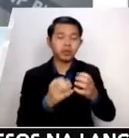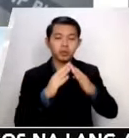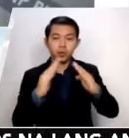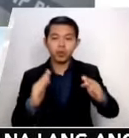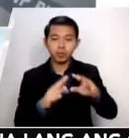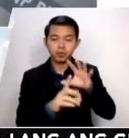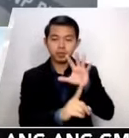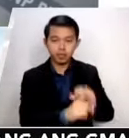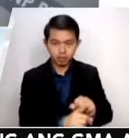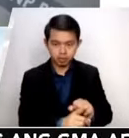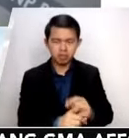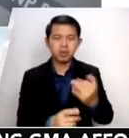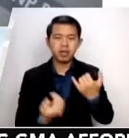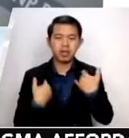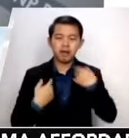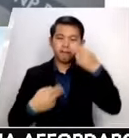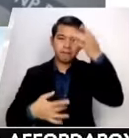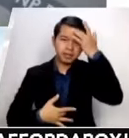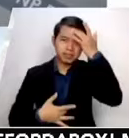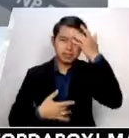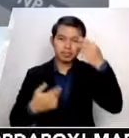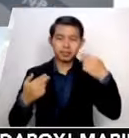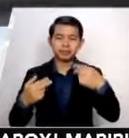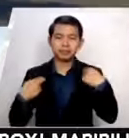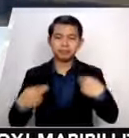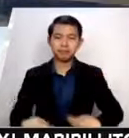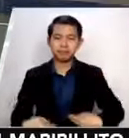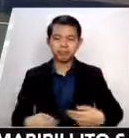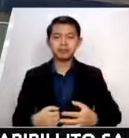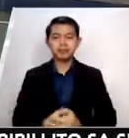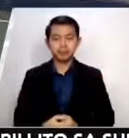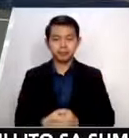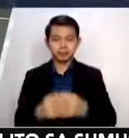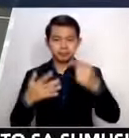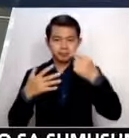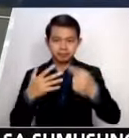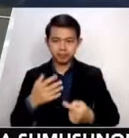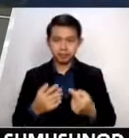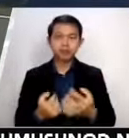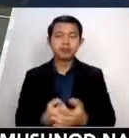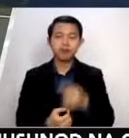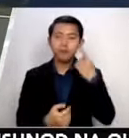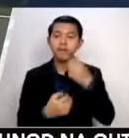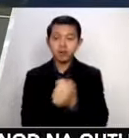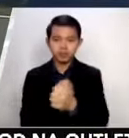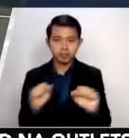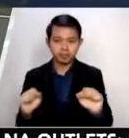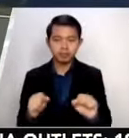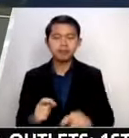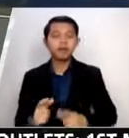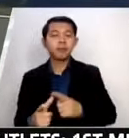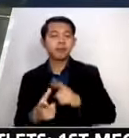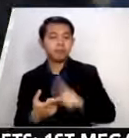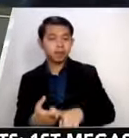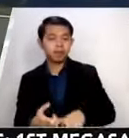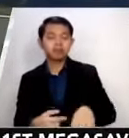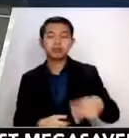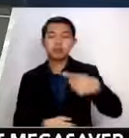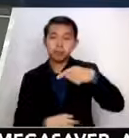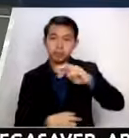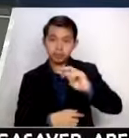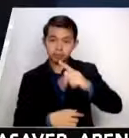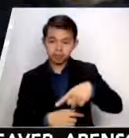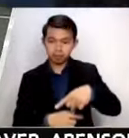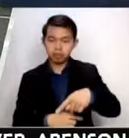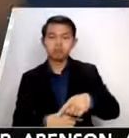conditions para na rin daw ito sa kanyang seguridad ang Department of National defense naman tututulan daw ang anumang mosyon na Ilipat si